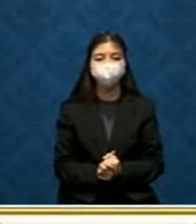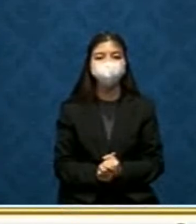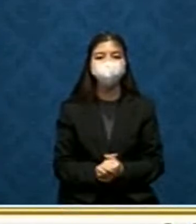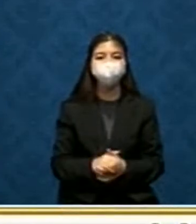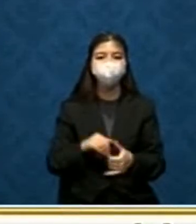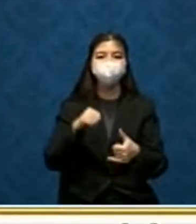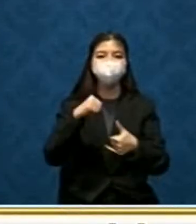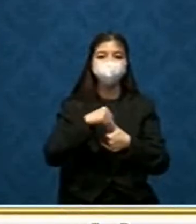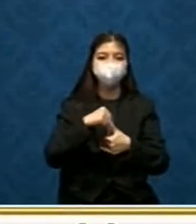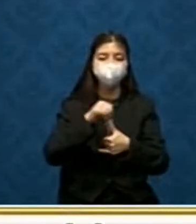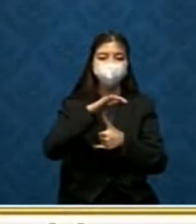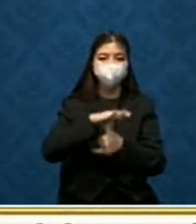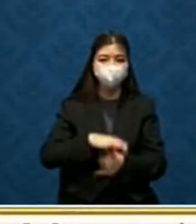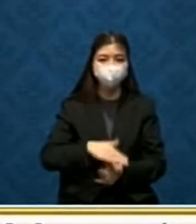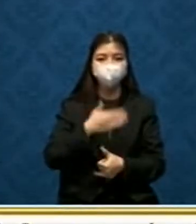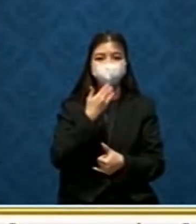เขานี่